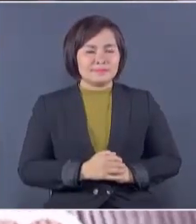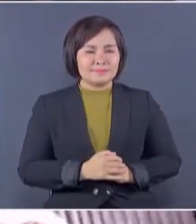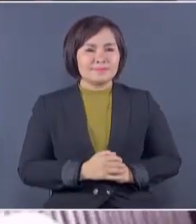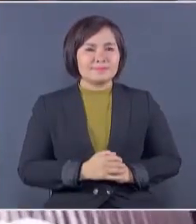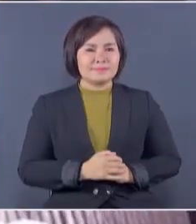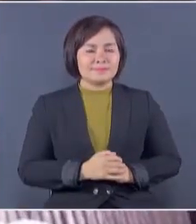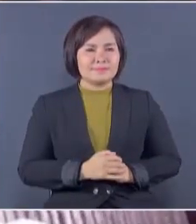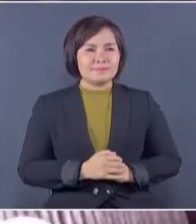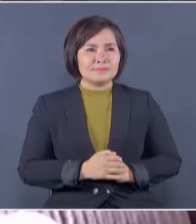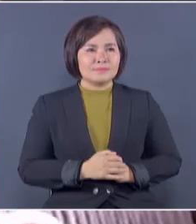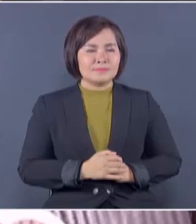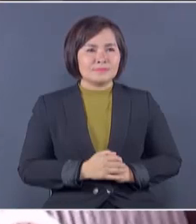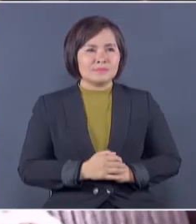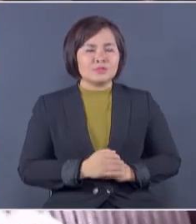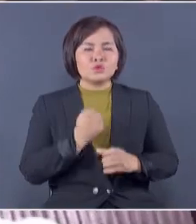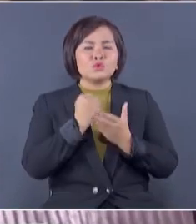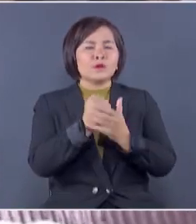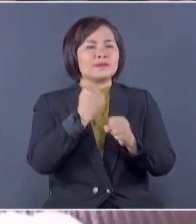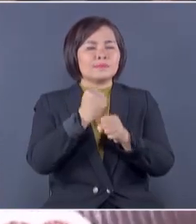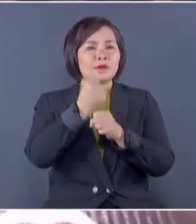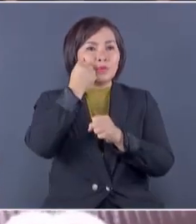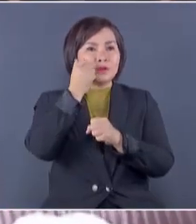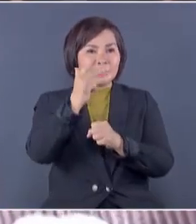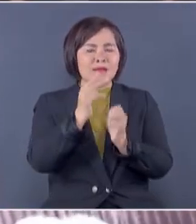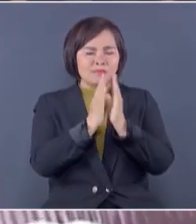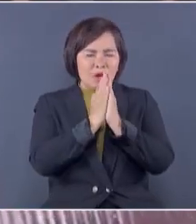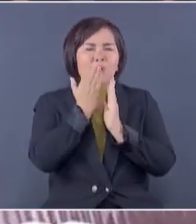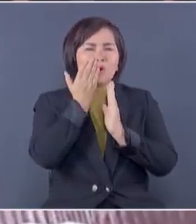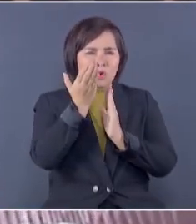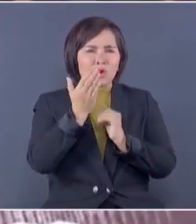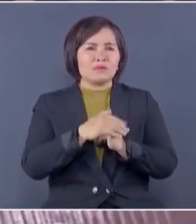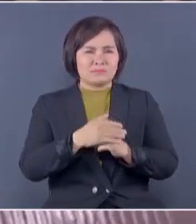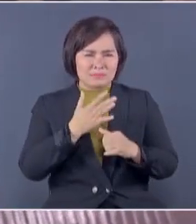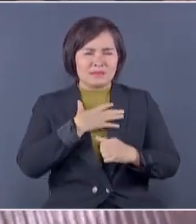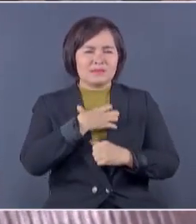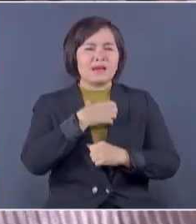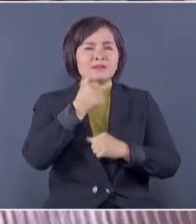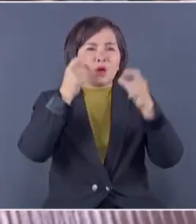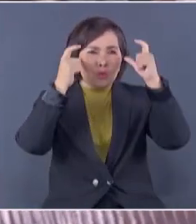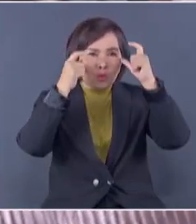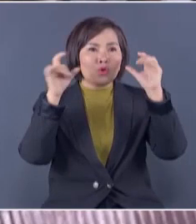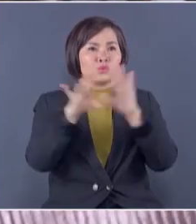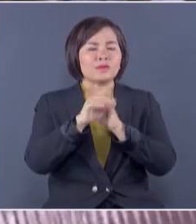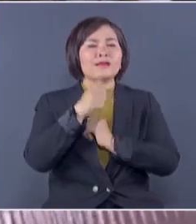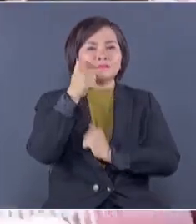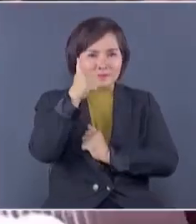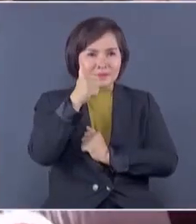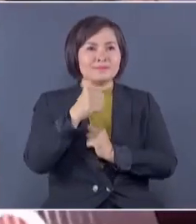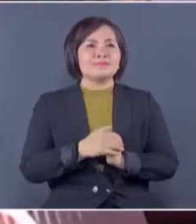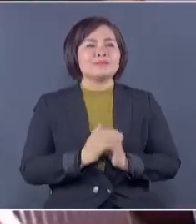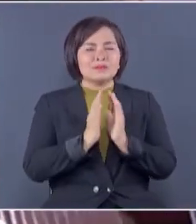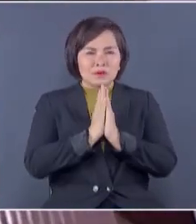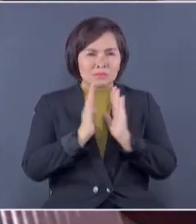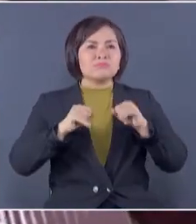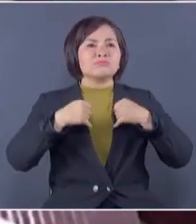าน3วันสวดอภิธรรมทุกคืนขออธิษฐานว่าคุณแม่วันขอให้ฉันได้บัวหน่อยก็ได้สมใจความปรารถนาขอบคุ